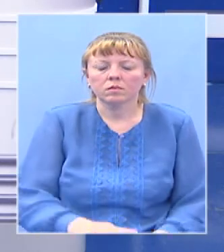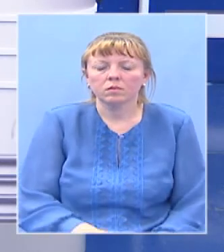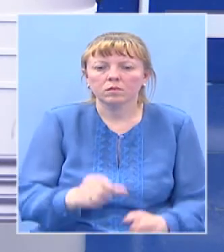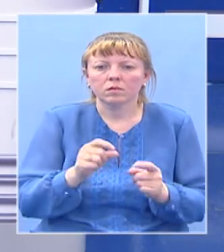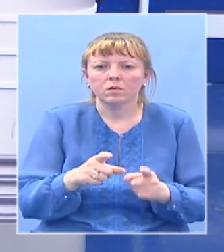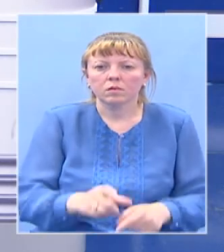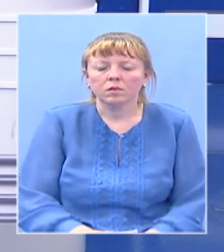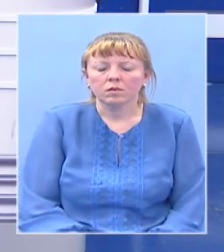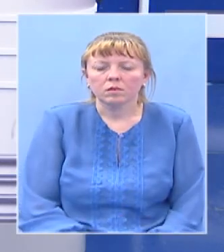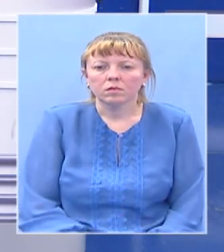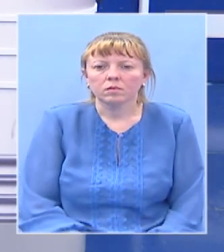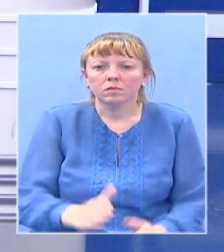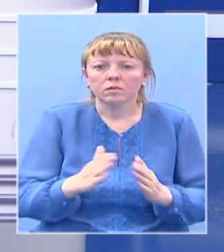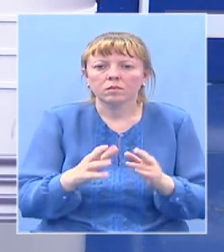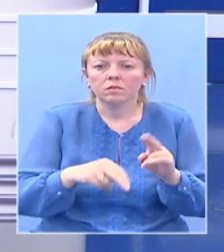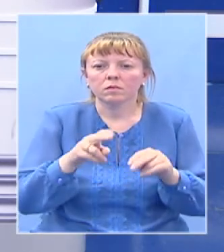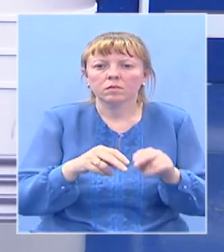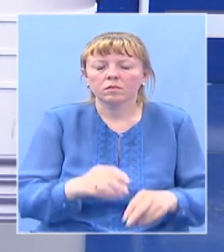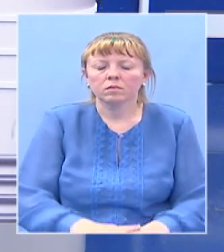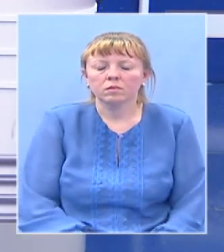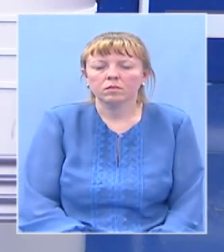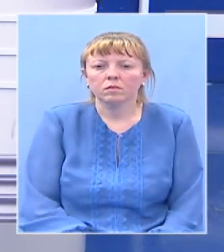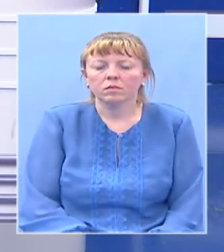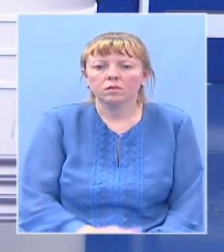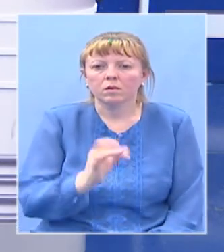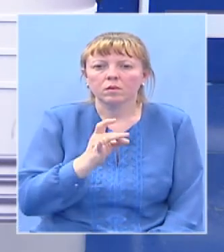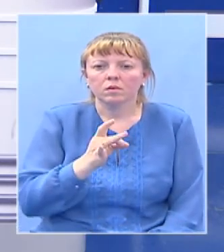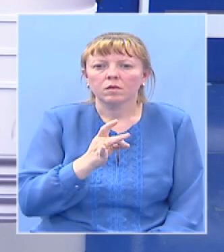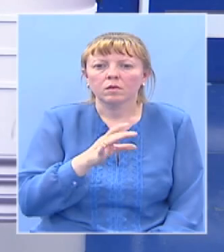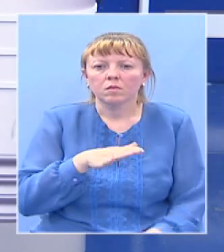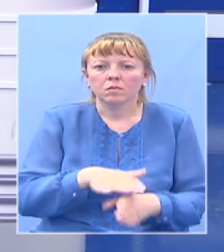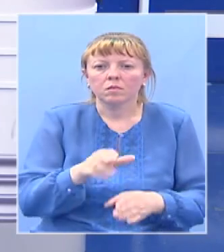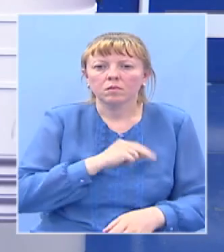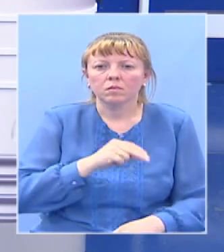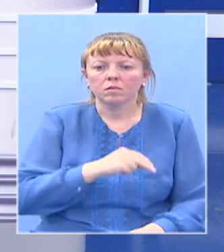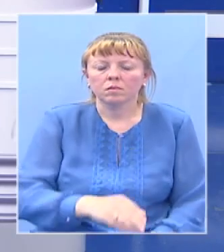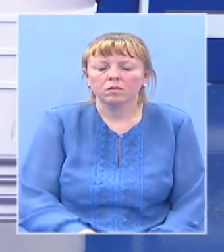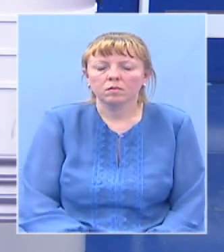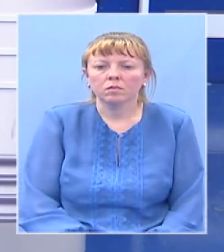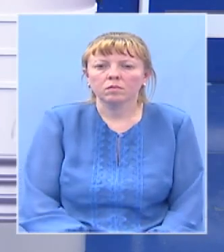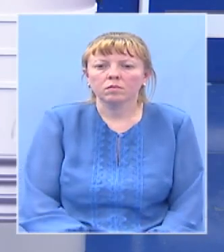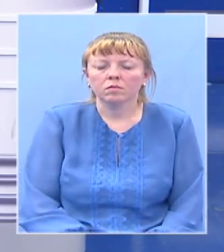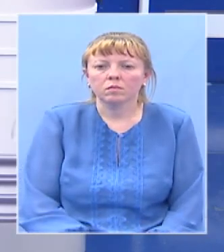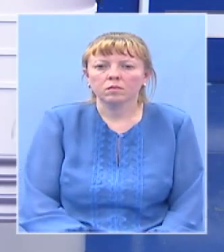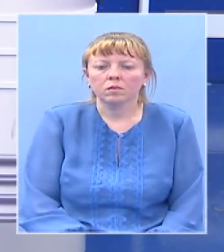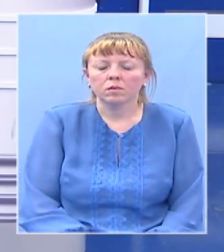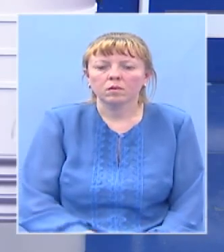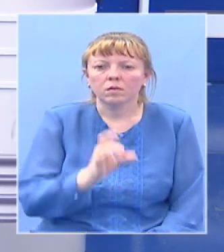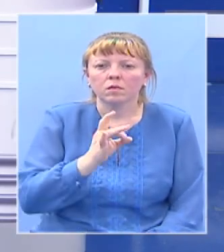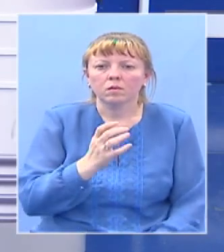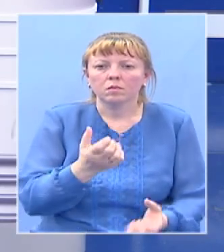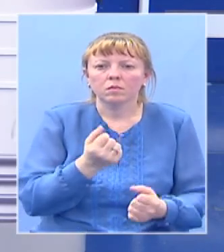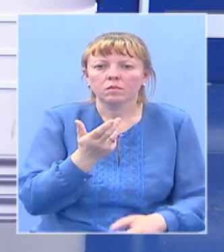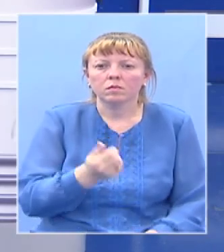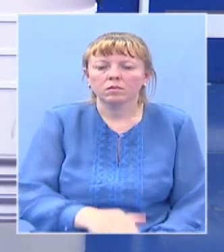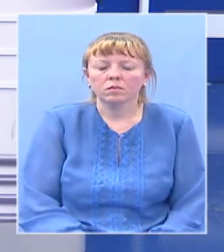школ дома строятся в этот сезон как карьеры в полном объёме работают соответствующие меры принимаются